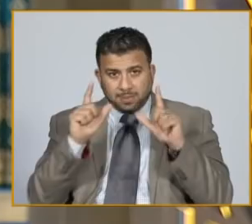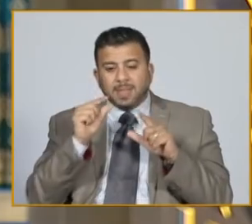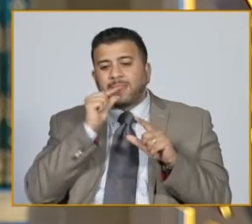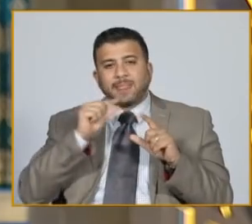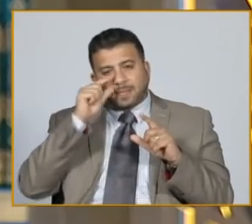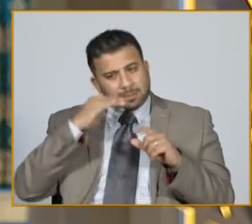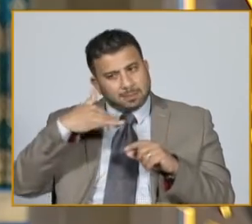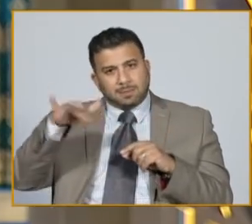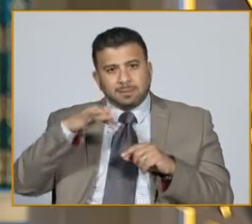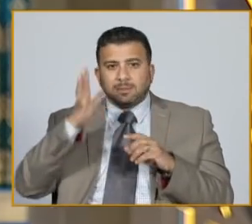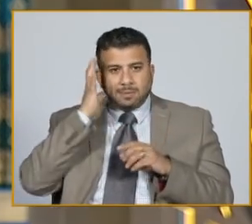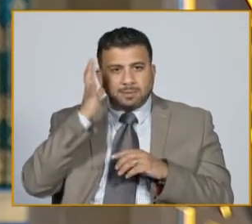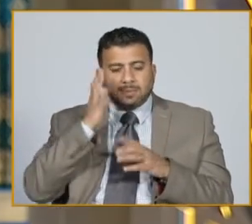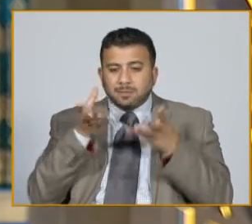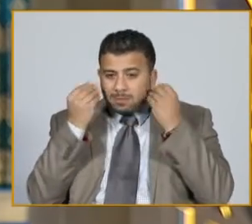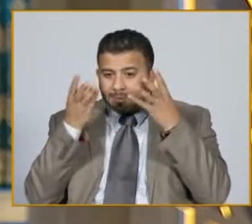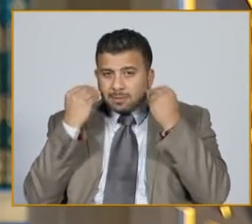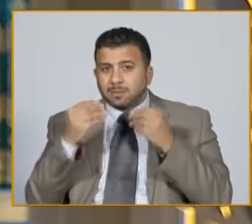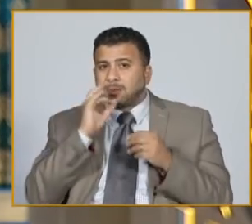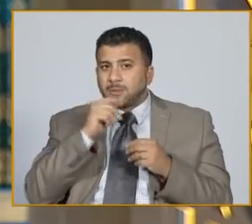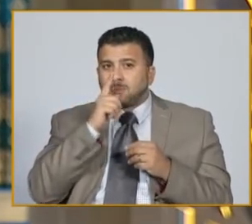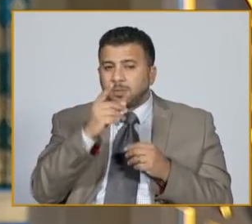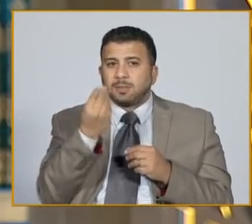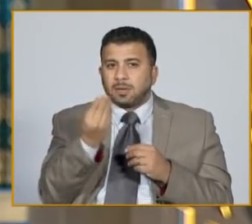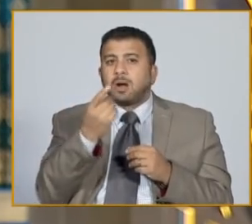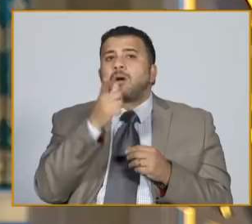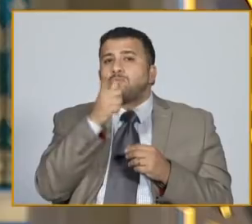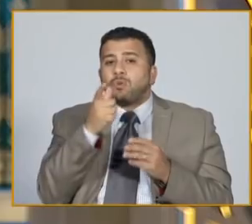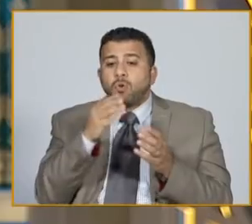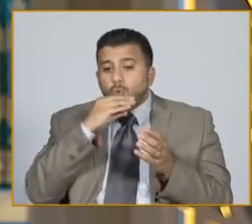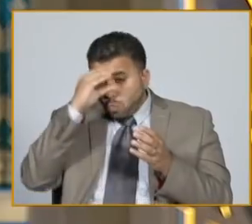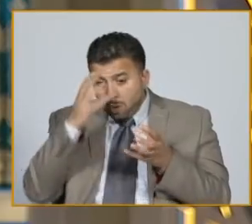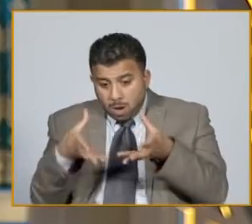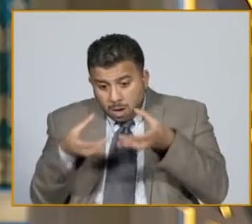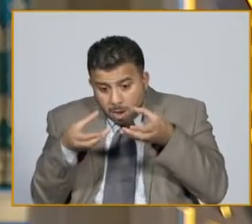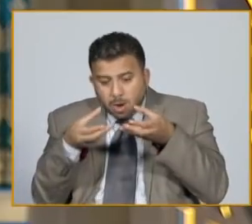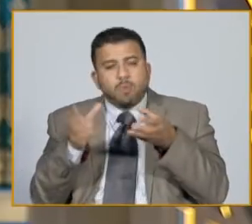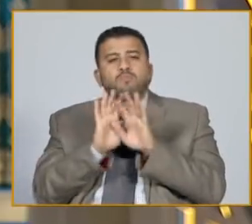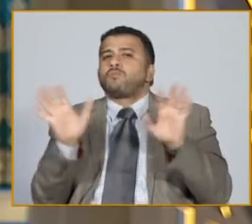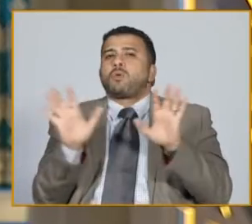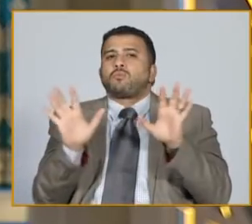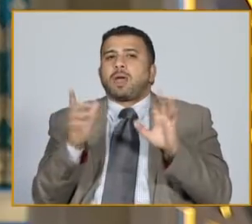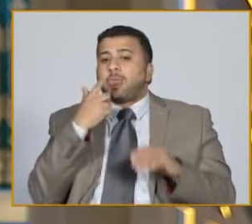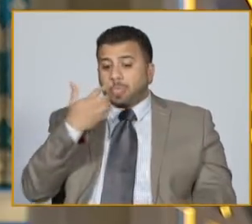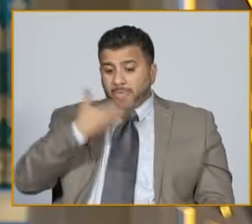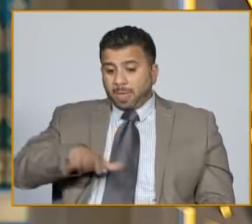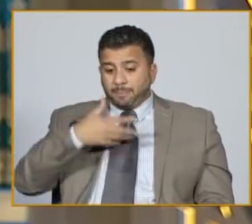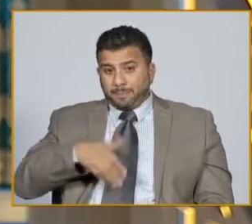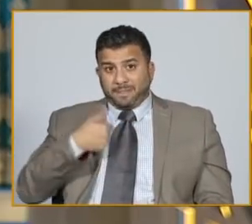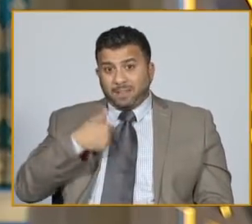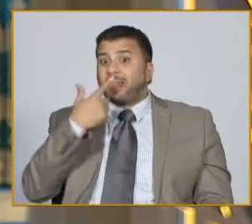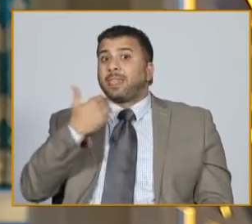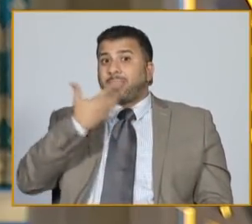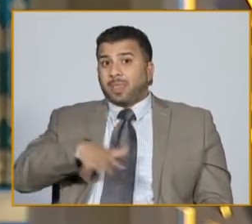فيك، وقولي لهم بأن مس المصحف للحائض ممنوع بالاتفاق، وجود مكث المرأة الحائض بالمسجد،